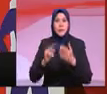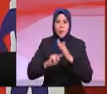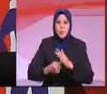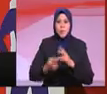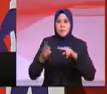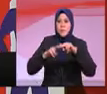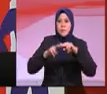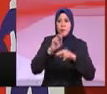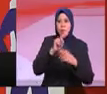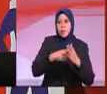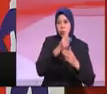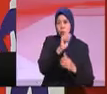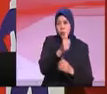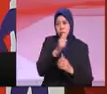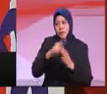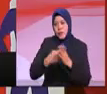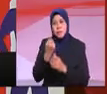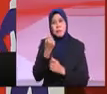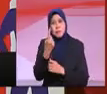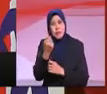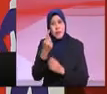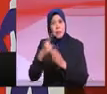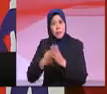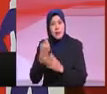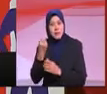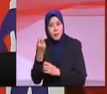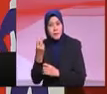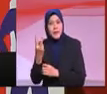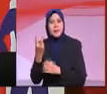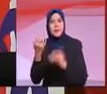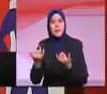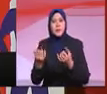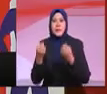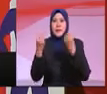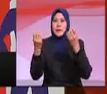dengan Oktober, November, Disember kita akan dapatkan lebih